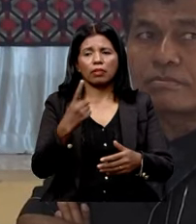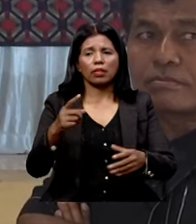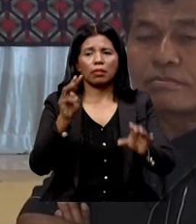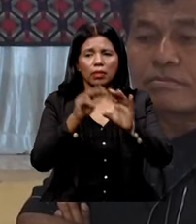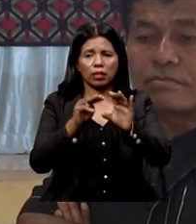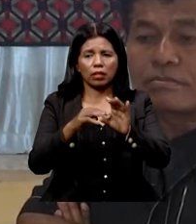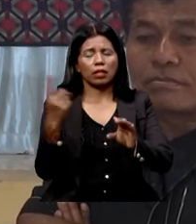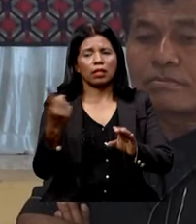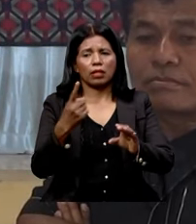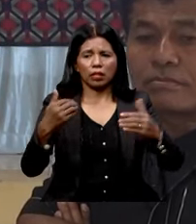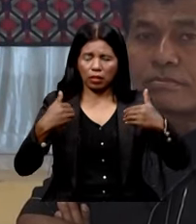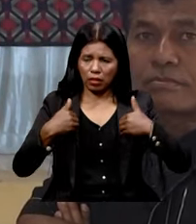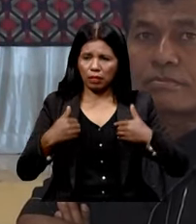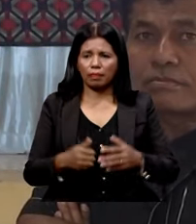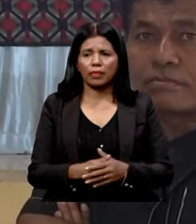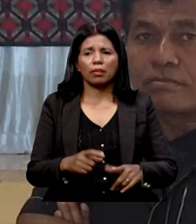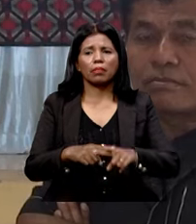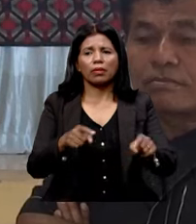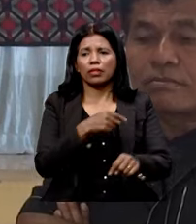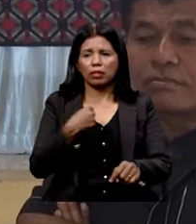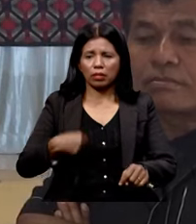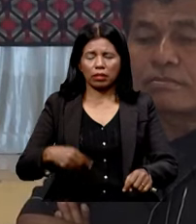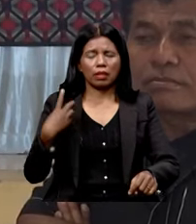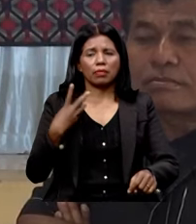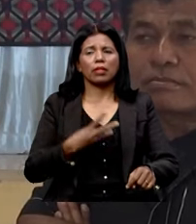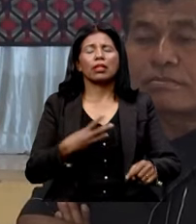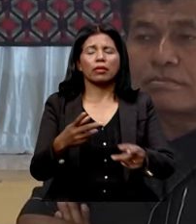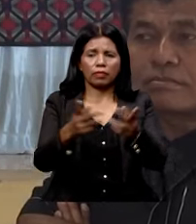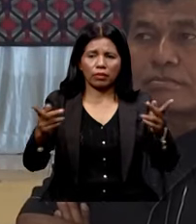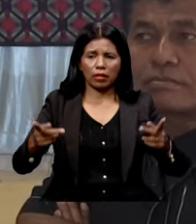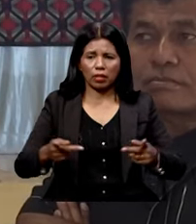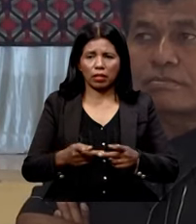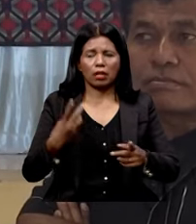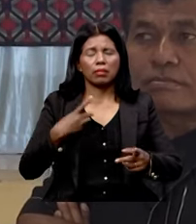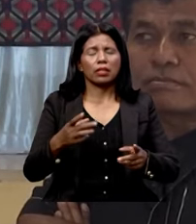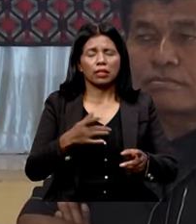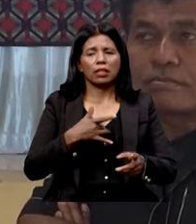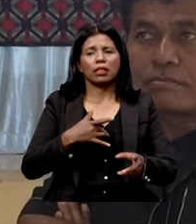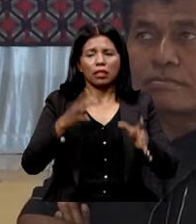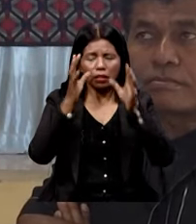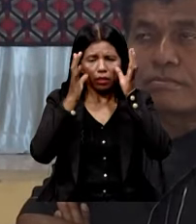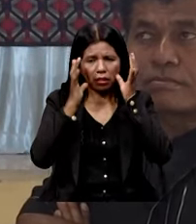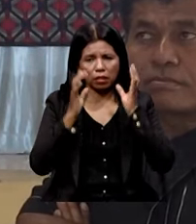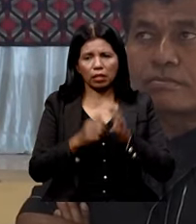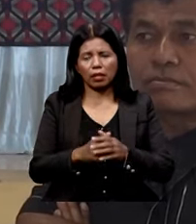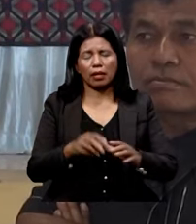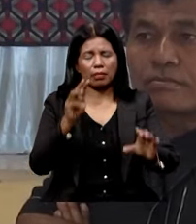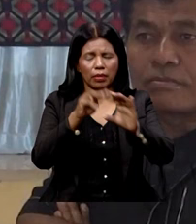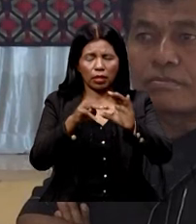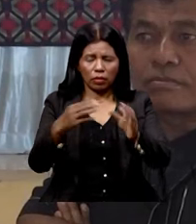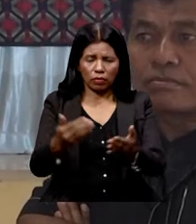de nih boko sempria mas gon sini tu mefa le amne fatin nih amne san laram tristi tambah nih berkar fo nebe amne agora